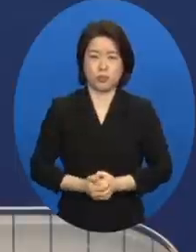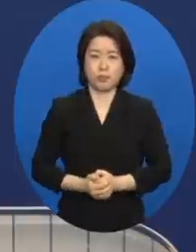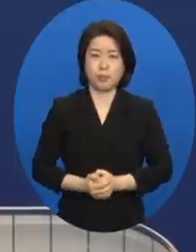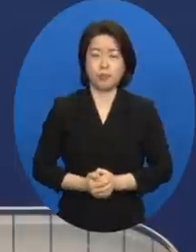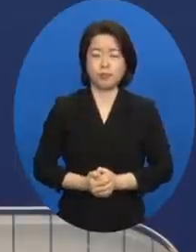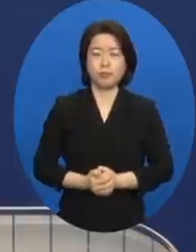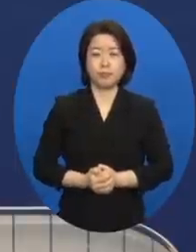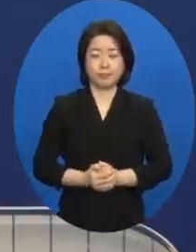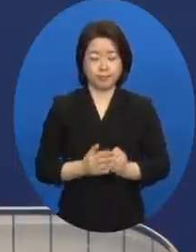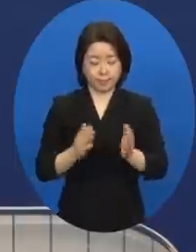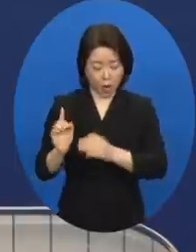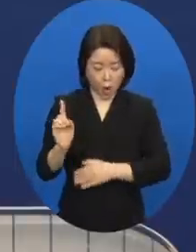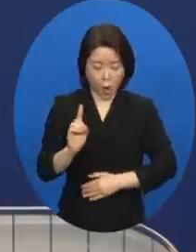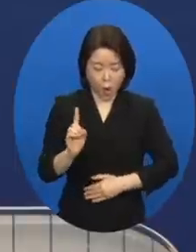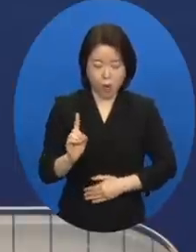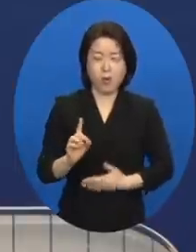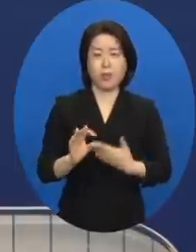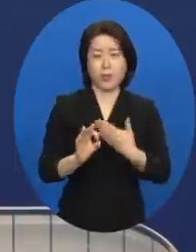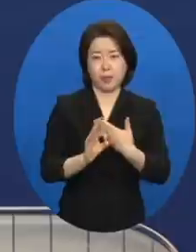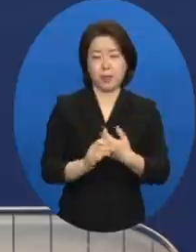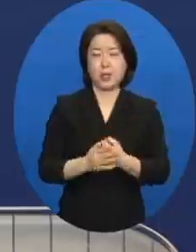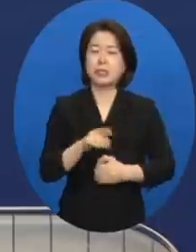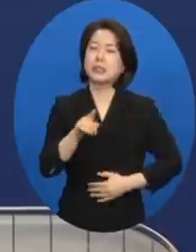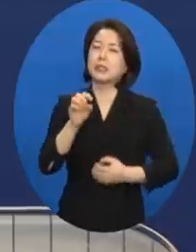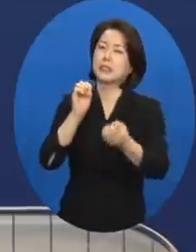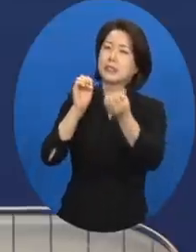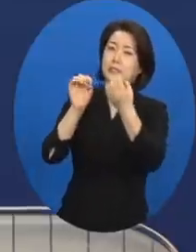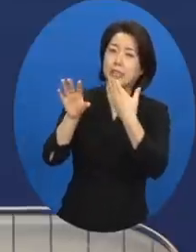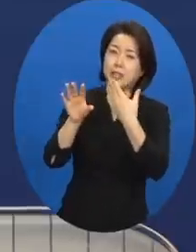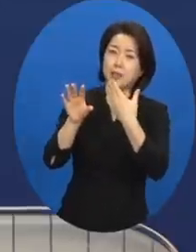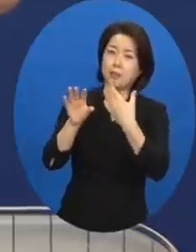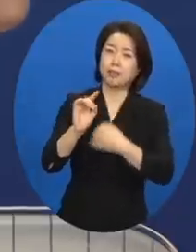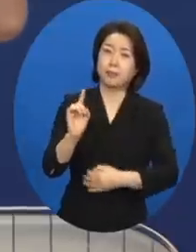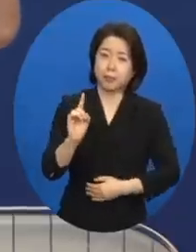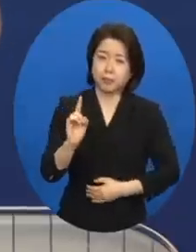어떻게 보면 이 대답은